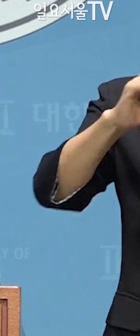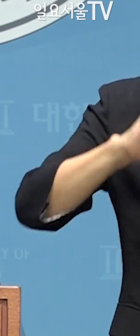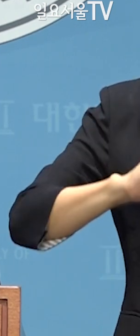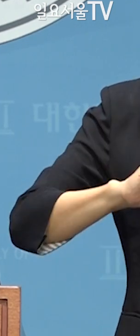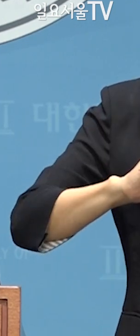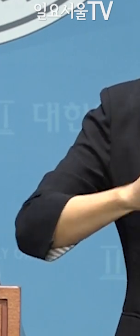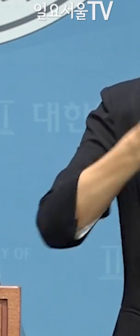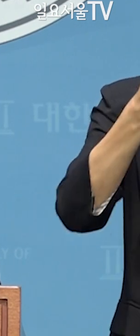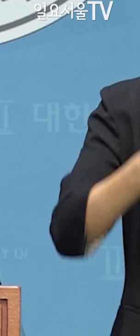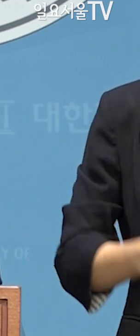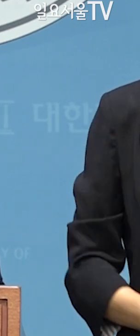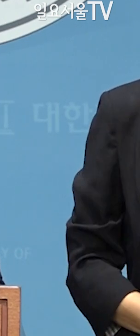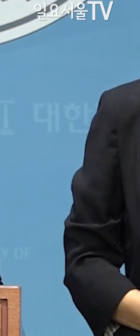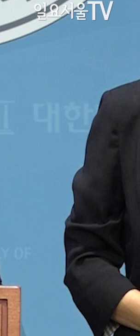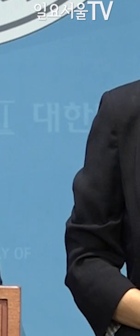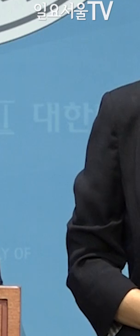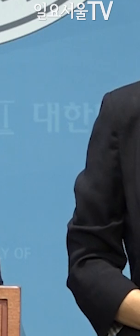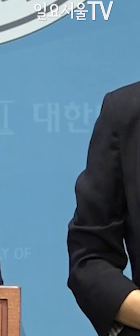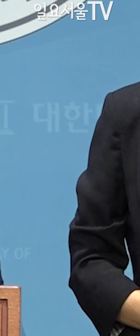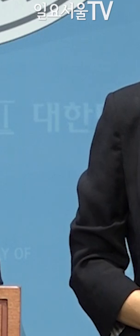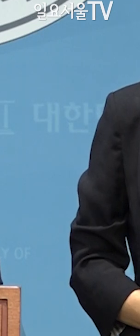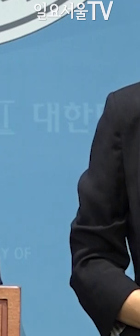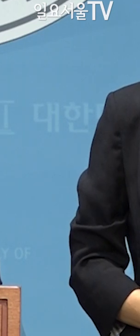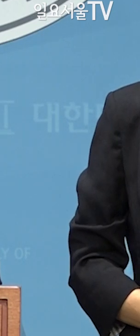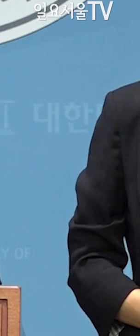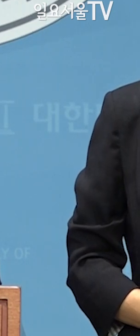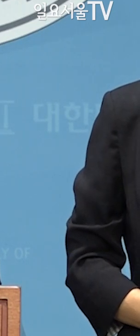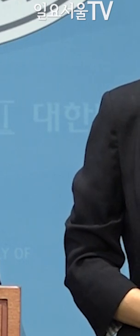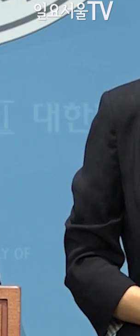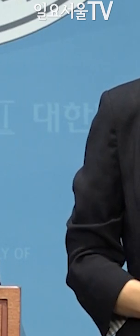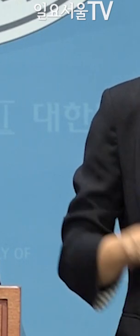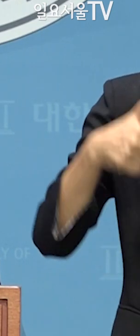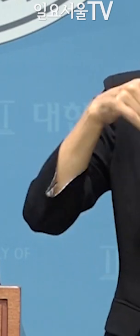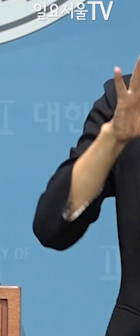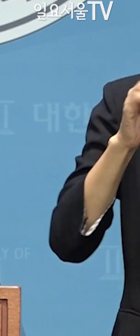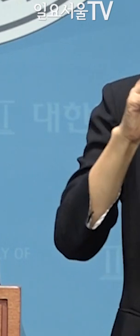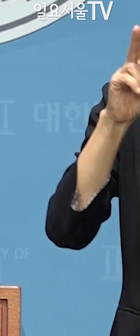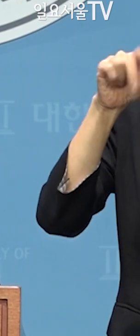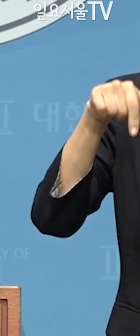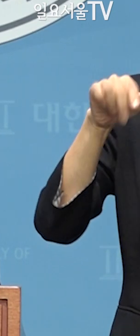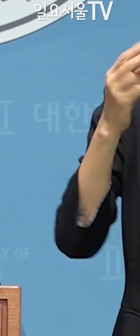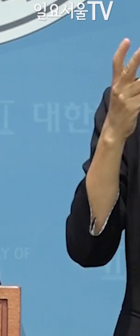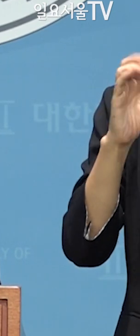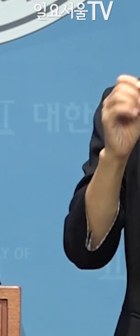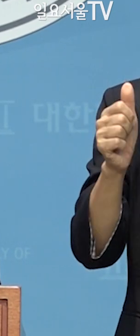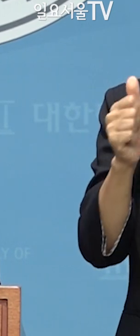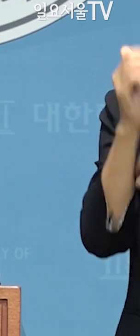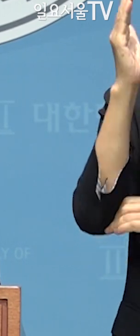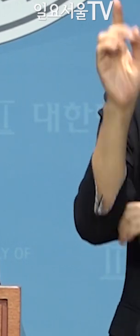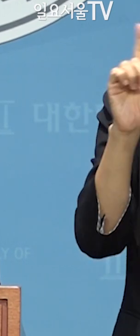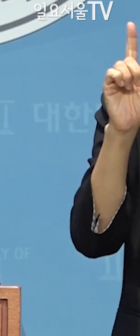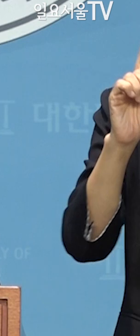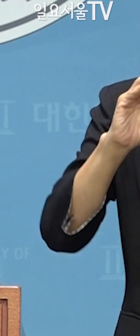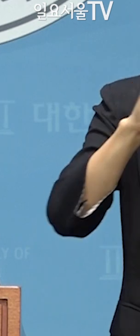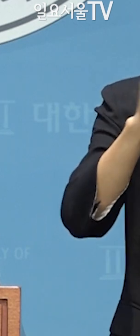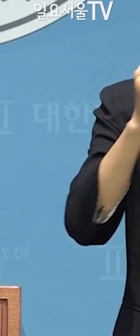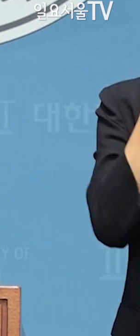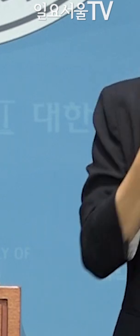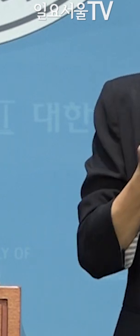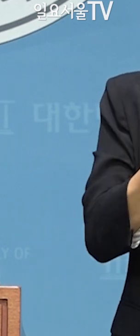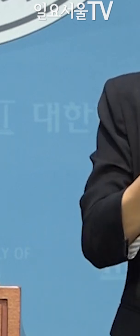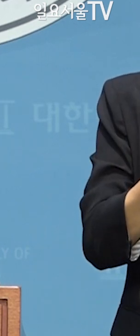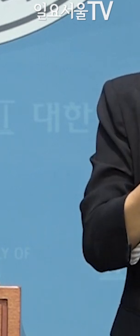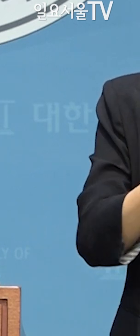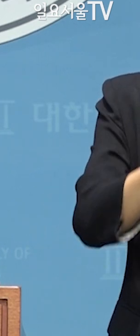야당에 촉구합니다 일찍이 다산 정야 선생께서 말씀하신 대로 국민을 먹여 살리는